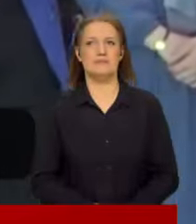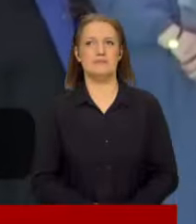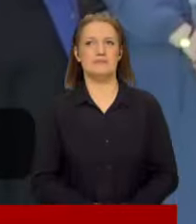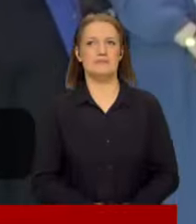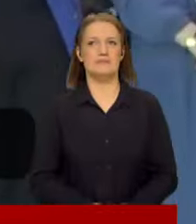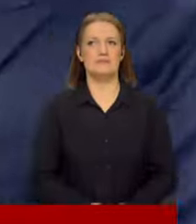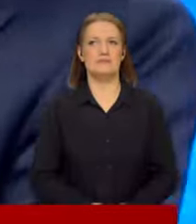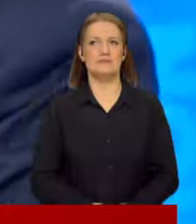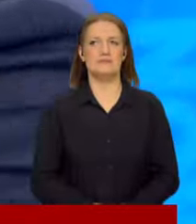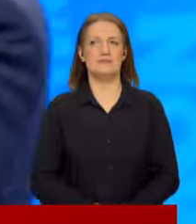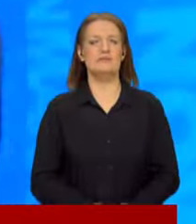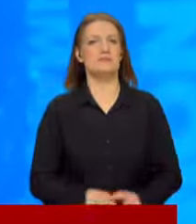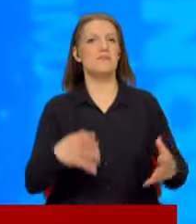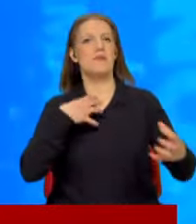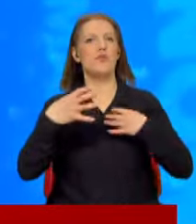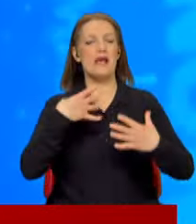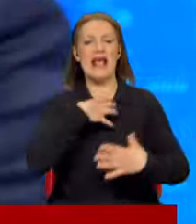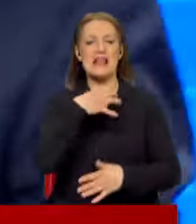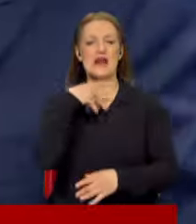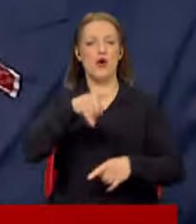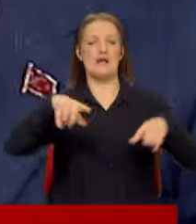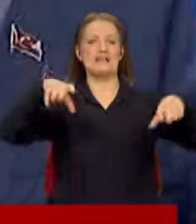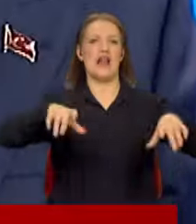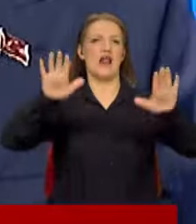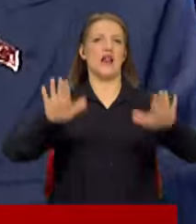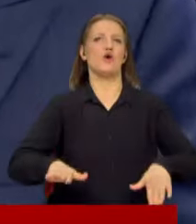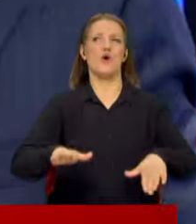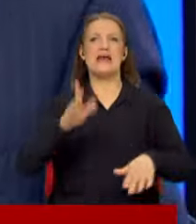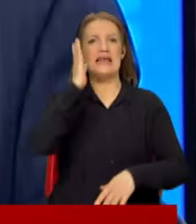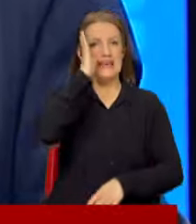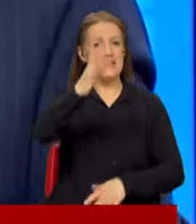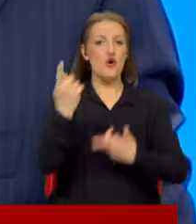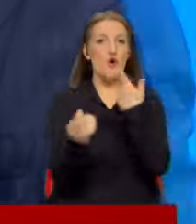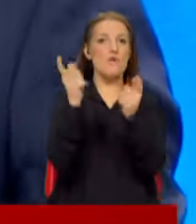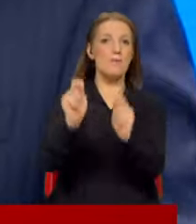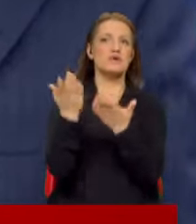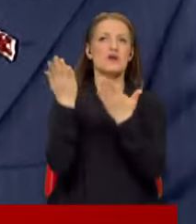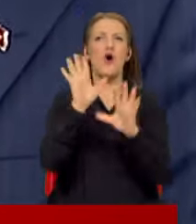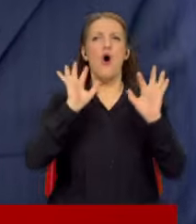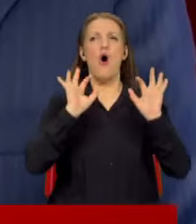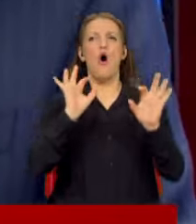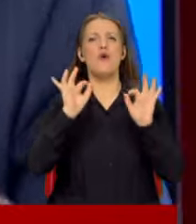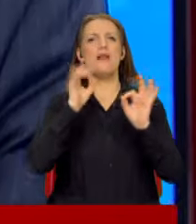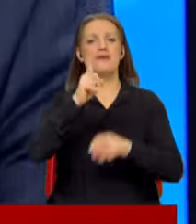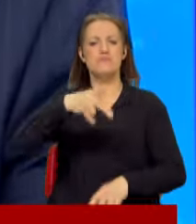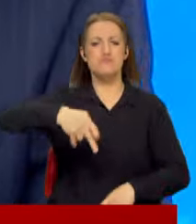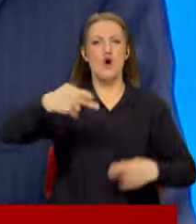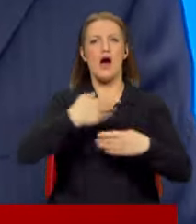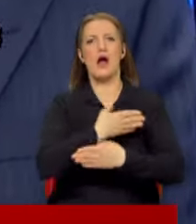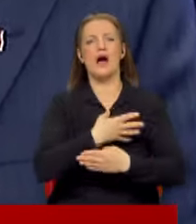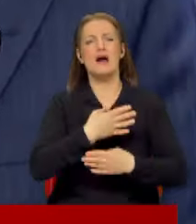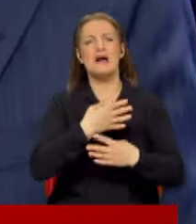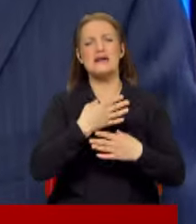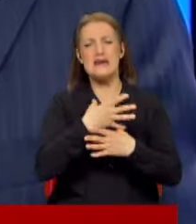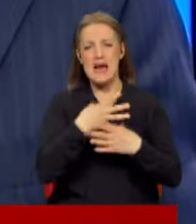yıllar yaşattın. Amigolukları kendileriyle o sahnede kalıyor. Yani gidin görevinizi yapın. Öyle bir puan